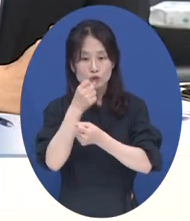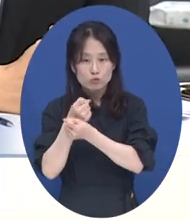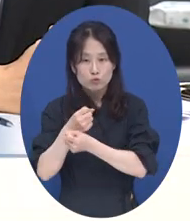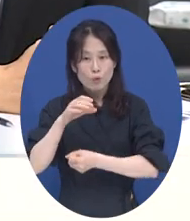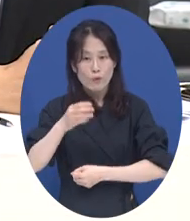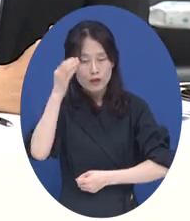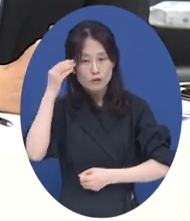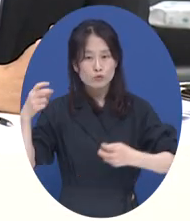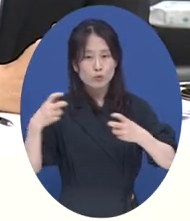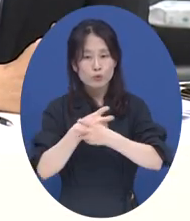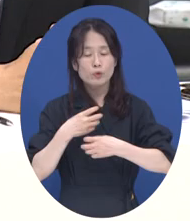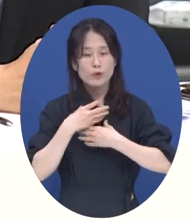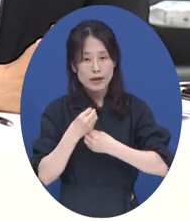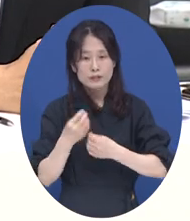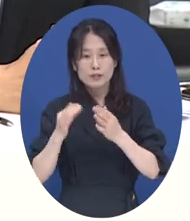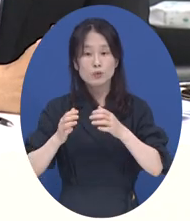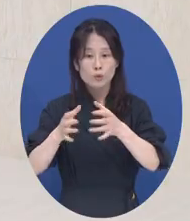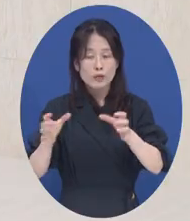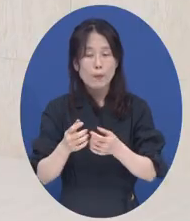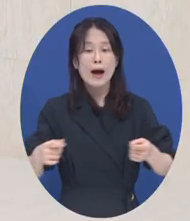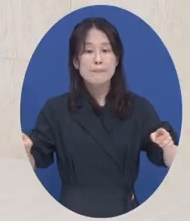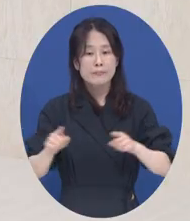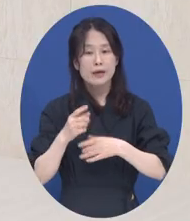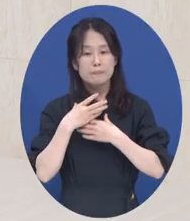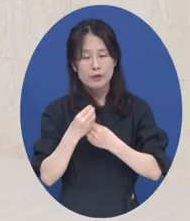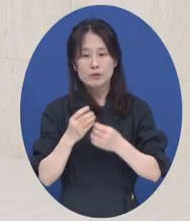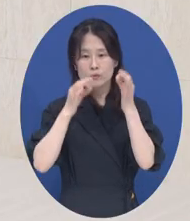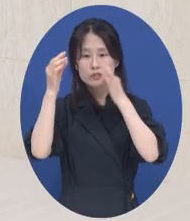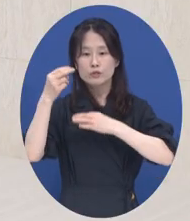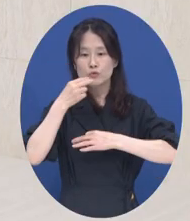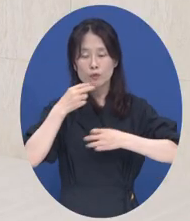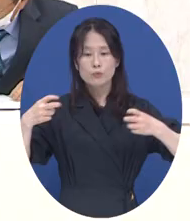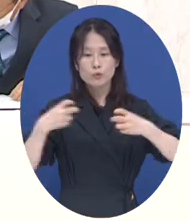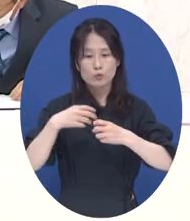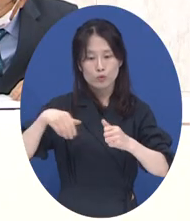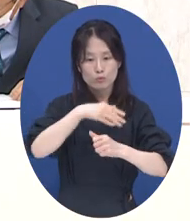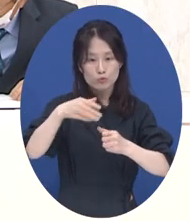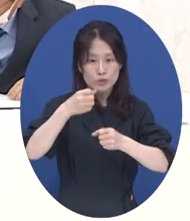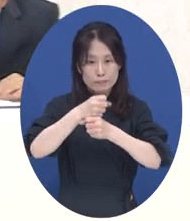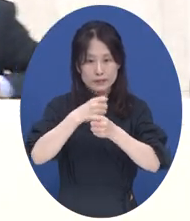경기교통연구원, 한국교통안전공단 등과 편리하고 안전한